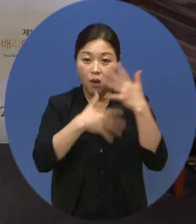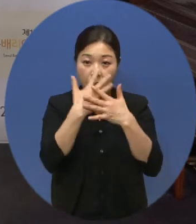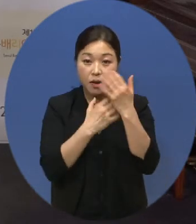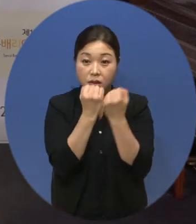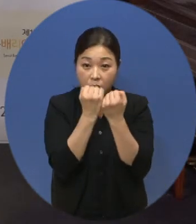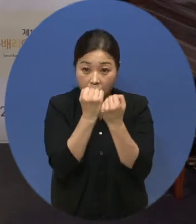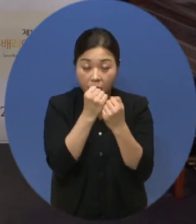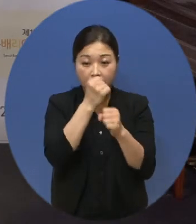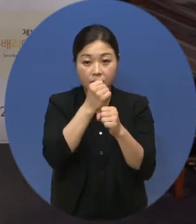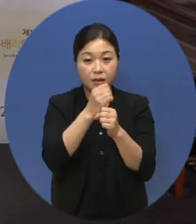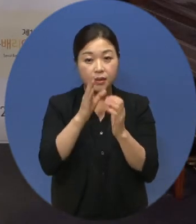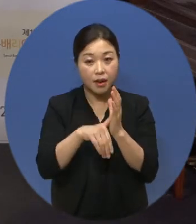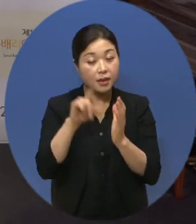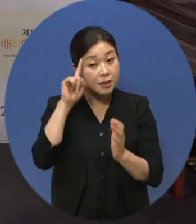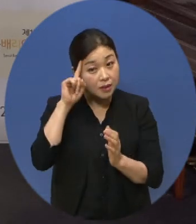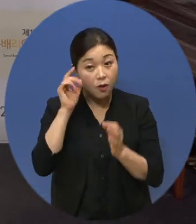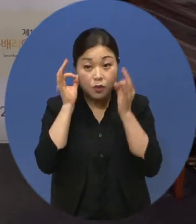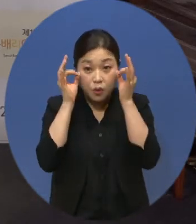있으신가요?